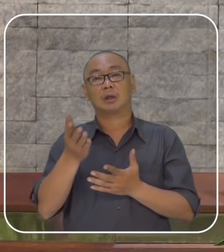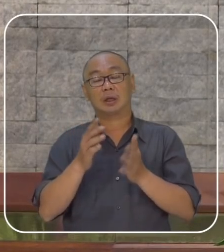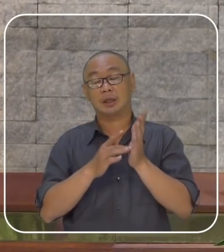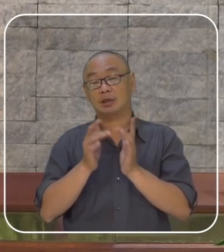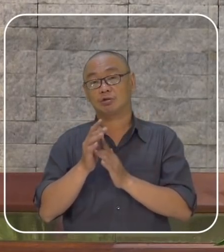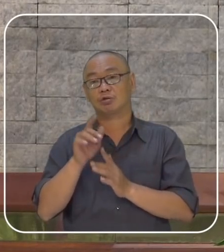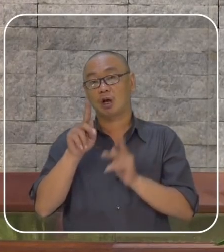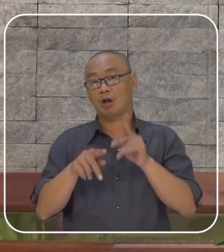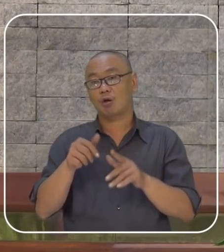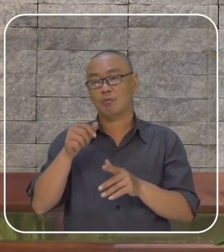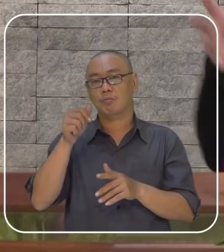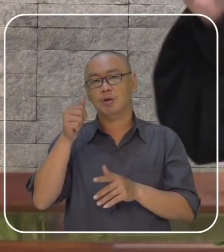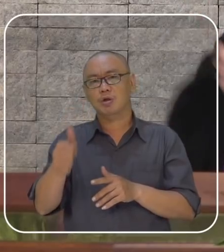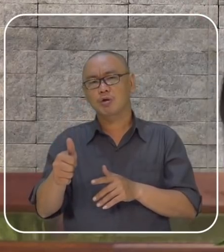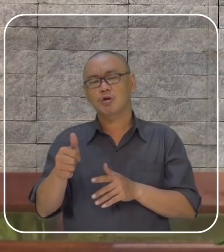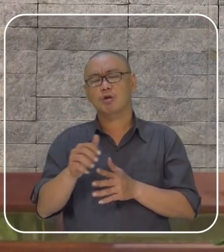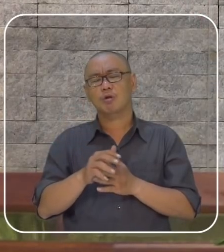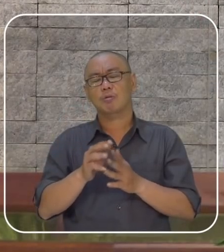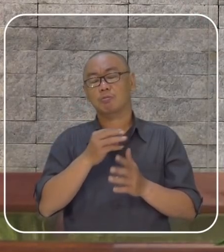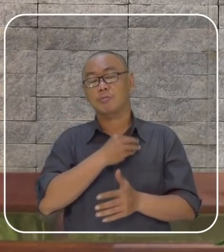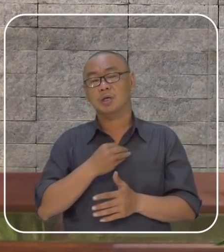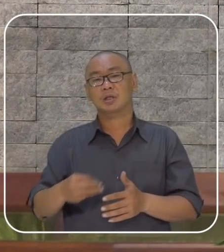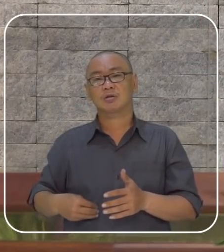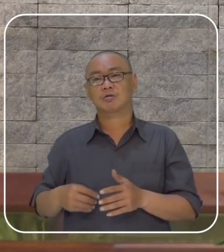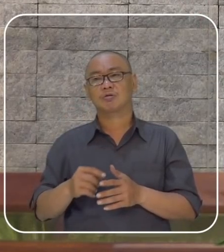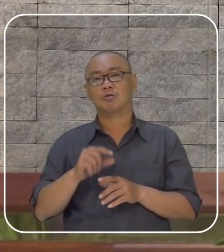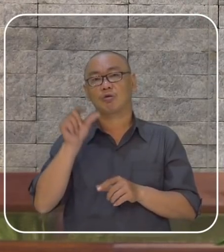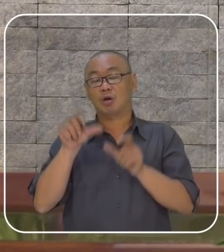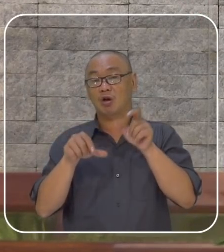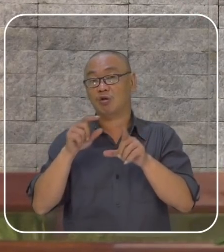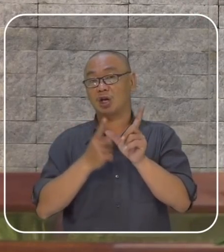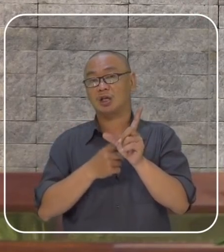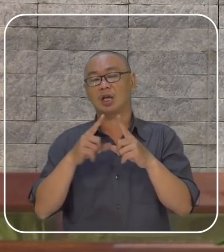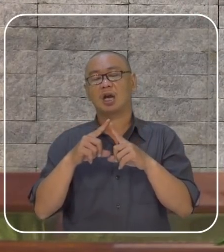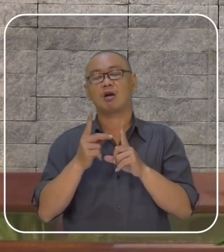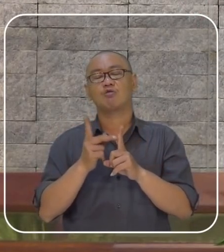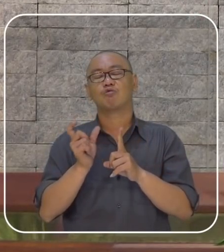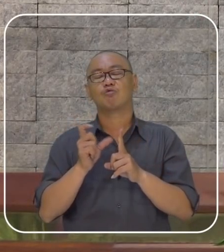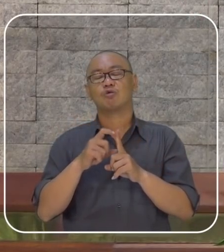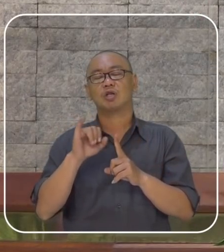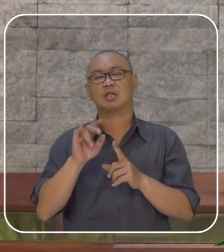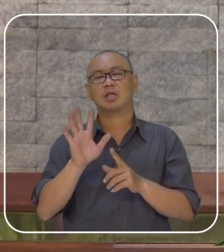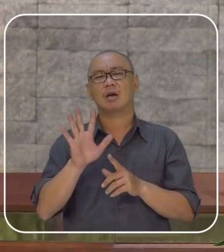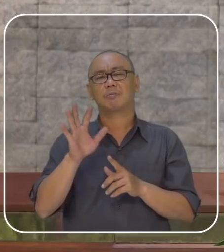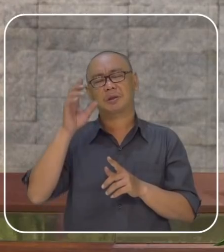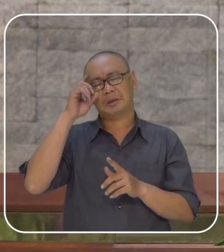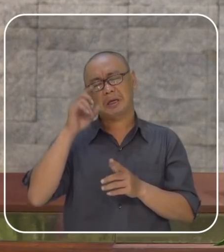Mesias. Dan orang-orang Yahudi ini memang tidak percaya kepada kemesiasan Yesus.